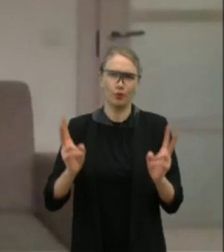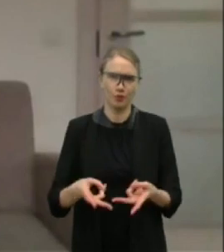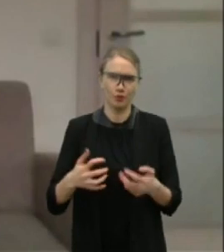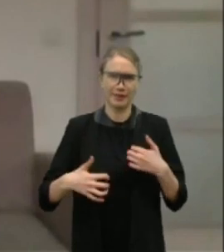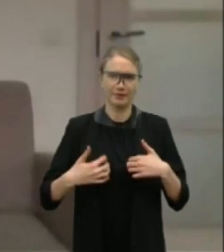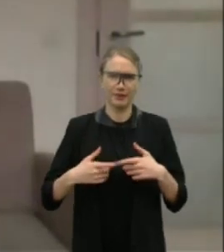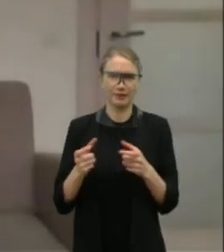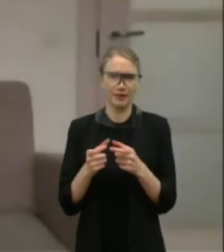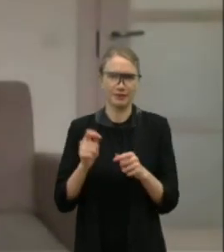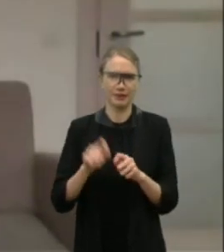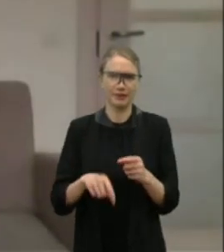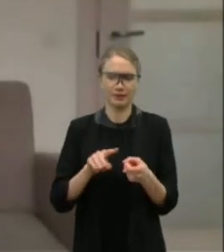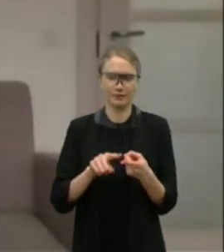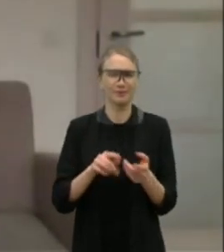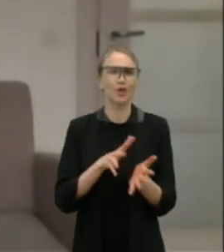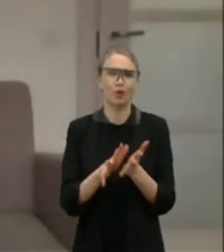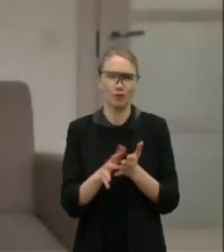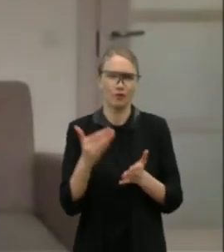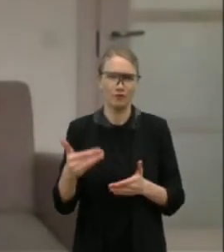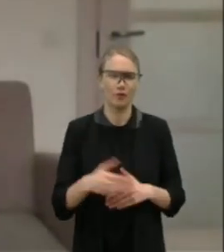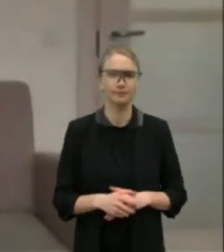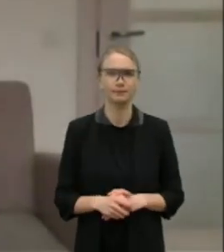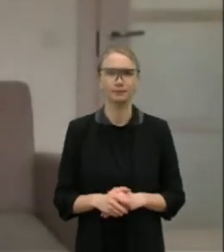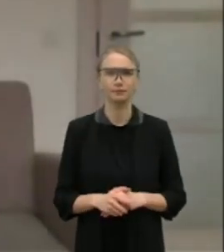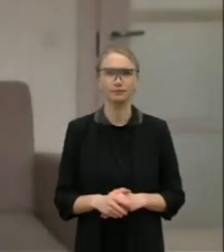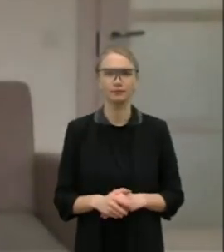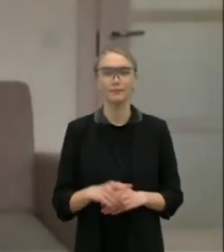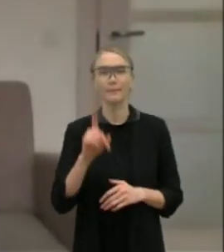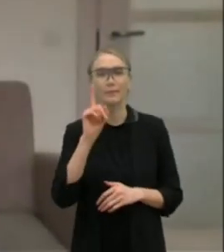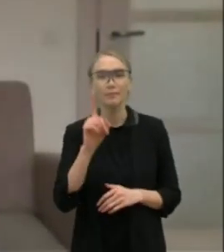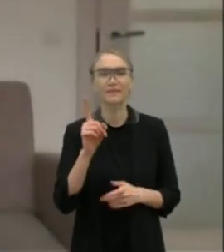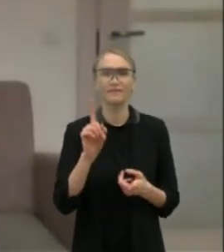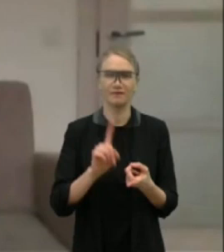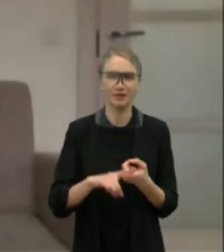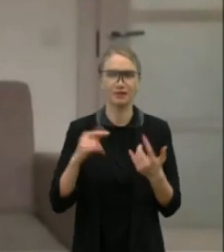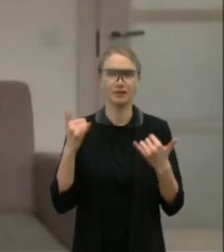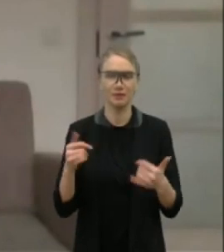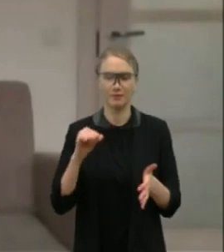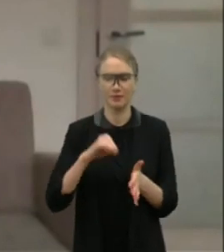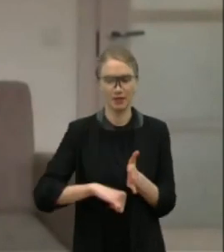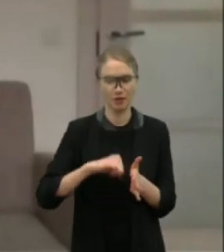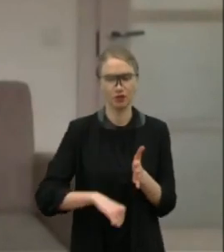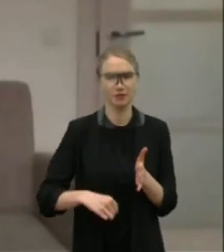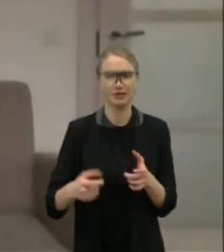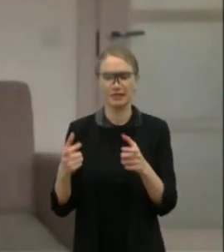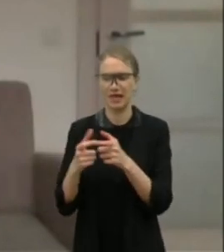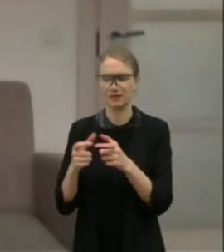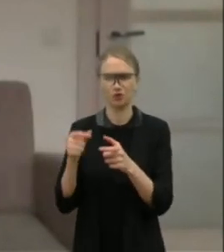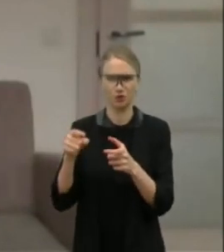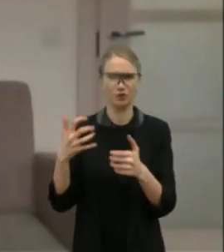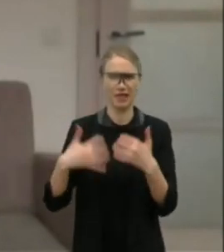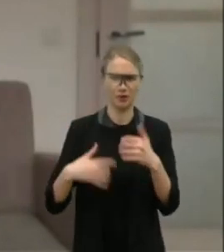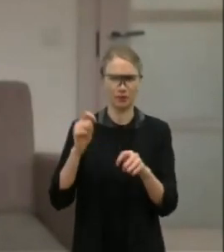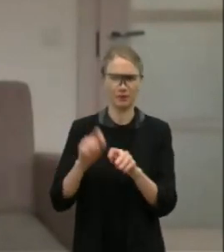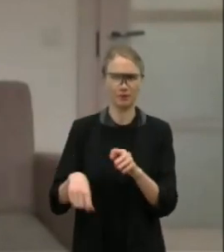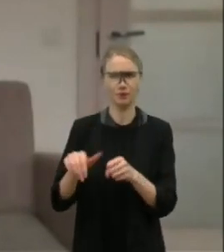greitieji testai, bet dėja tokia situacija, kad dėl tam tikrų formalių priežasčių tų testų įsigijimas vis